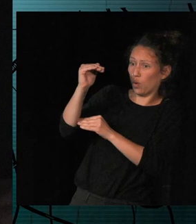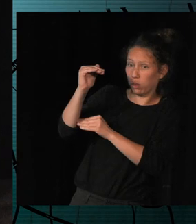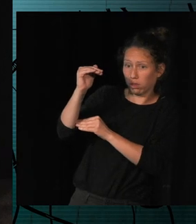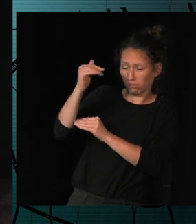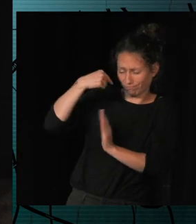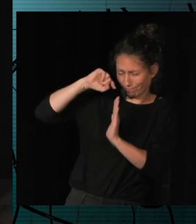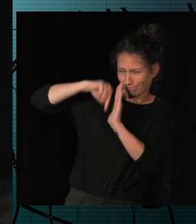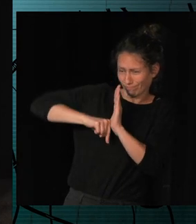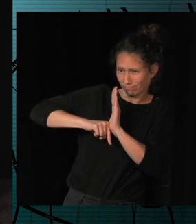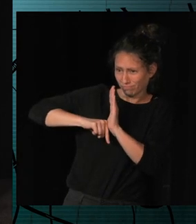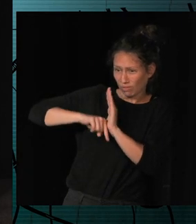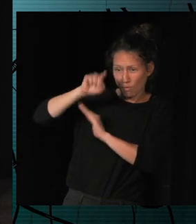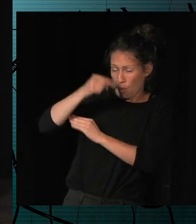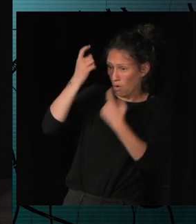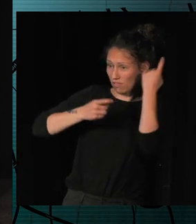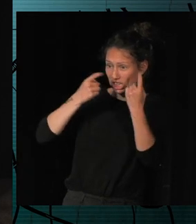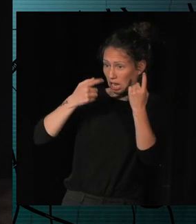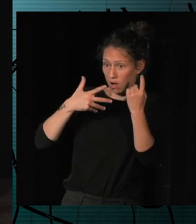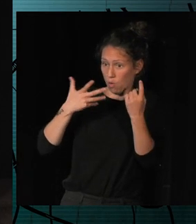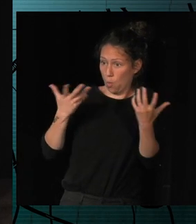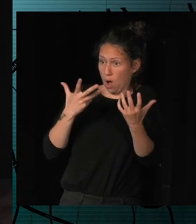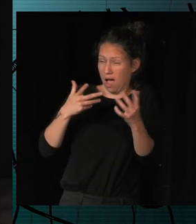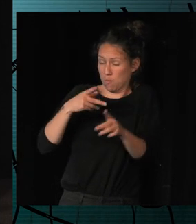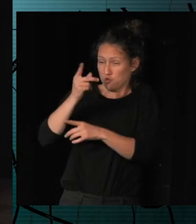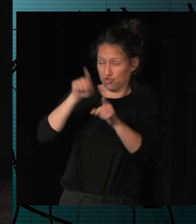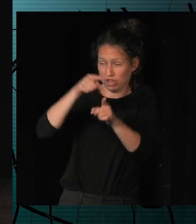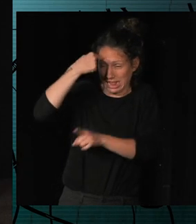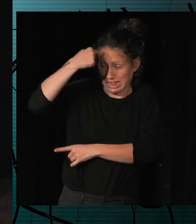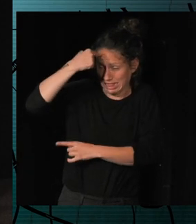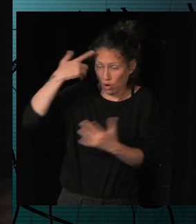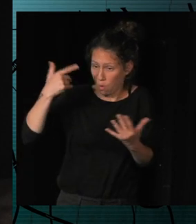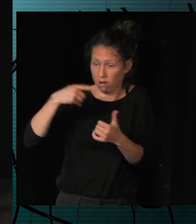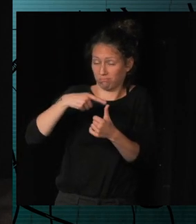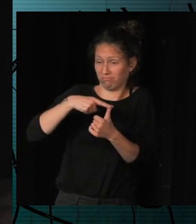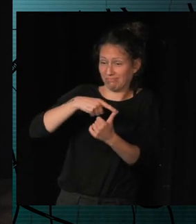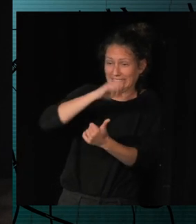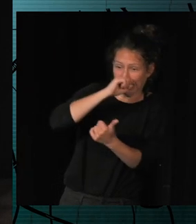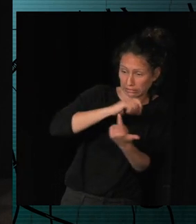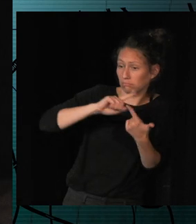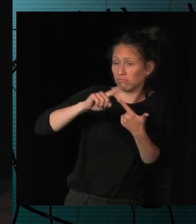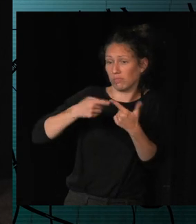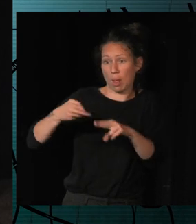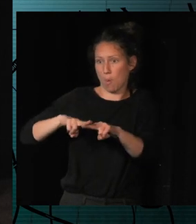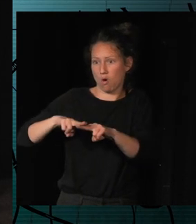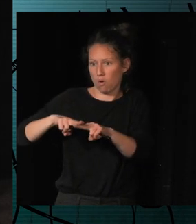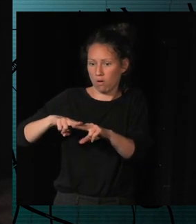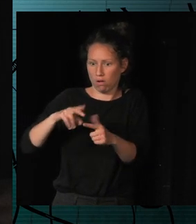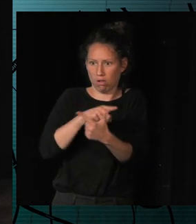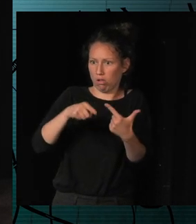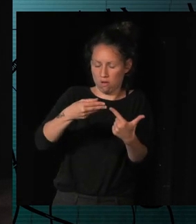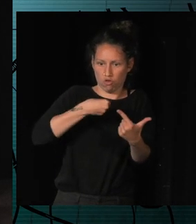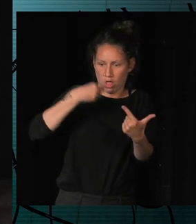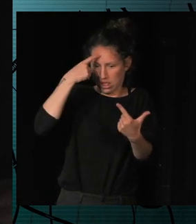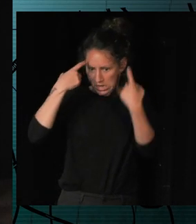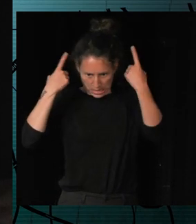qui nous obsèdent le plus au quotidien et qui sont le sexe et la mort bon heros c'est anatos du coup effectivement et il a dit voilà c'est ça a été le